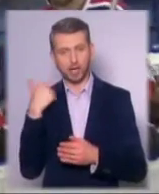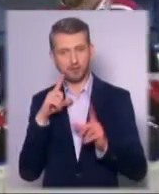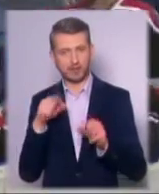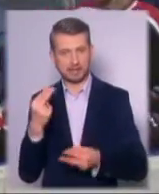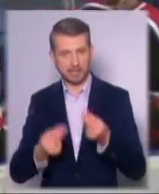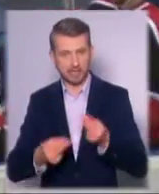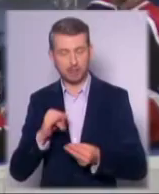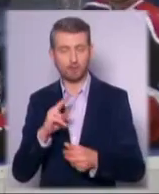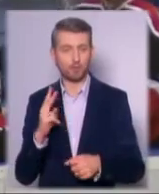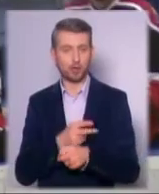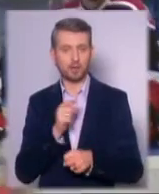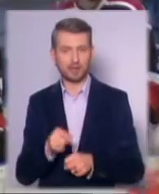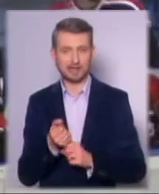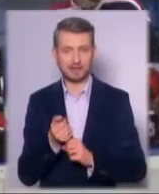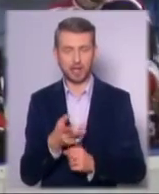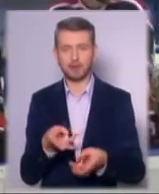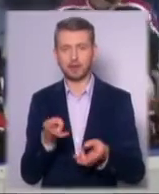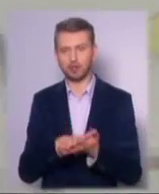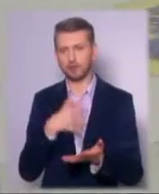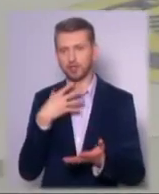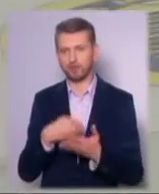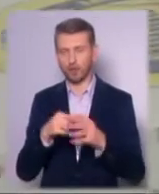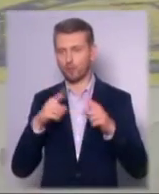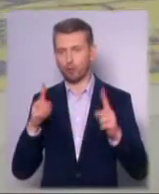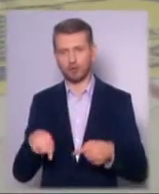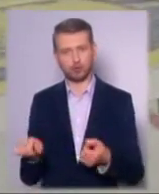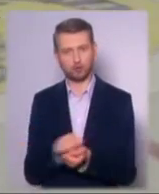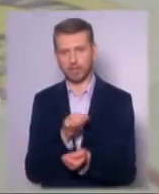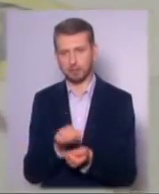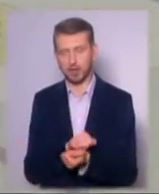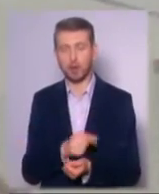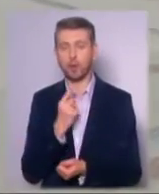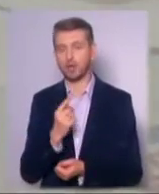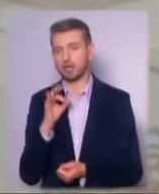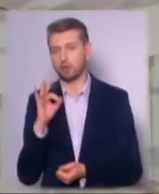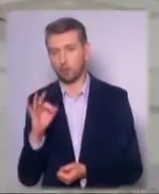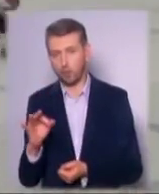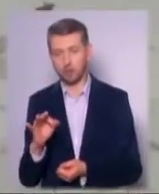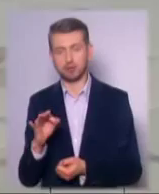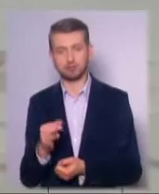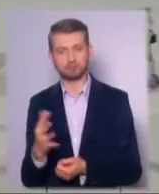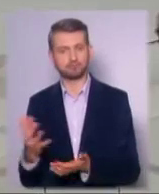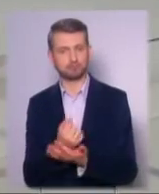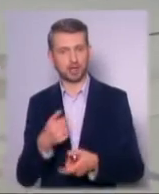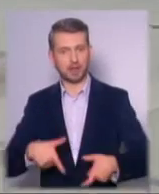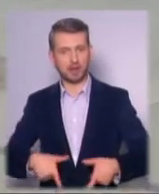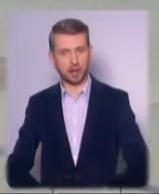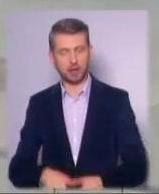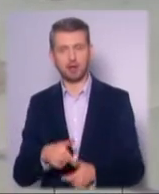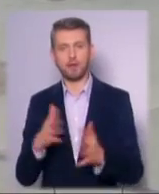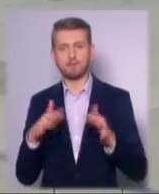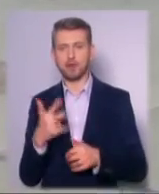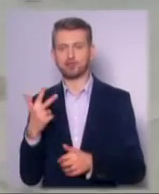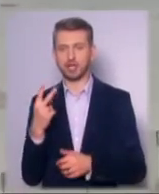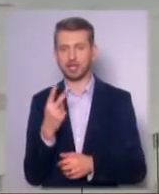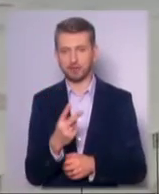І вдруге у цій серії залишив свої ворота недоторканими. 1-0 на користь генералів у матчі 3-2